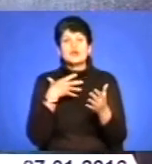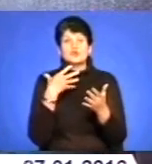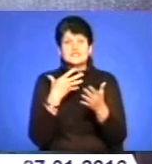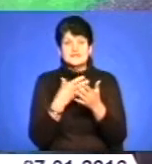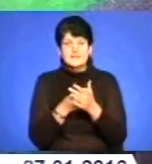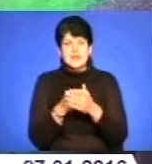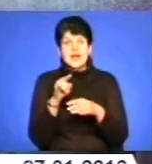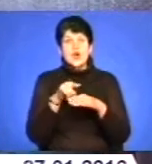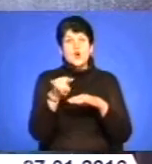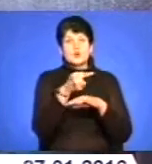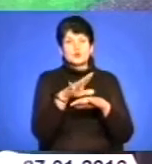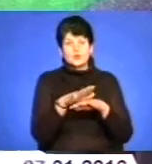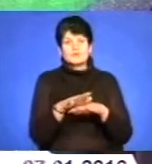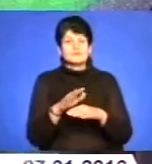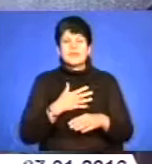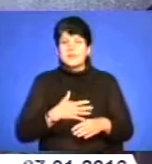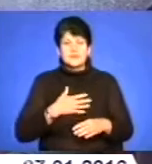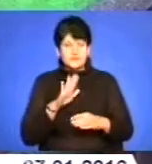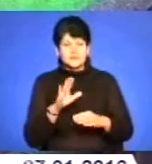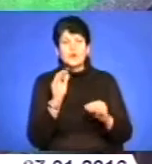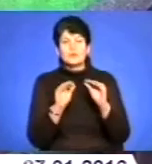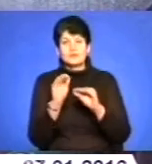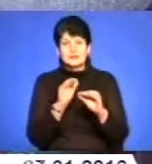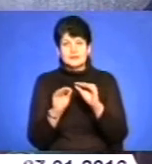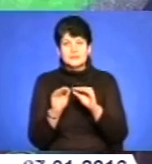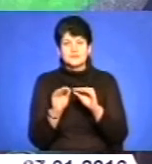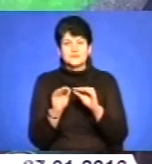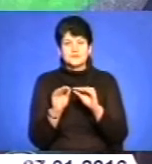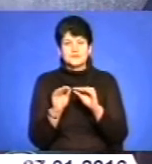хвилюйтеся, обладнаємо. Якщо ви нам гарантуєте